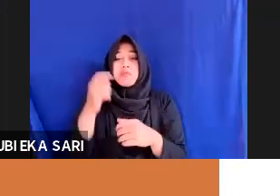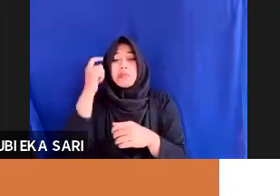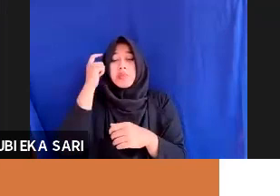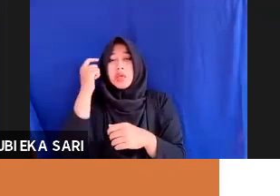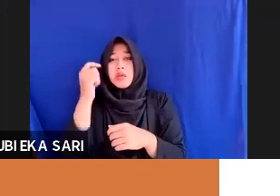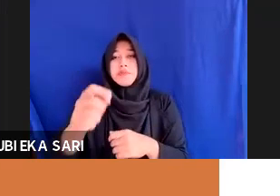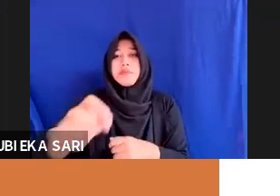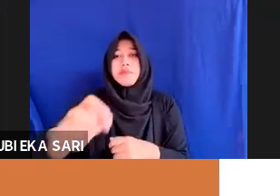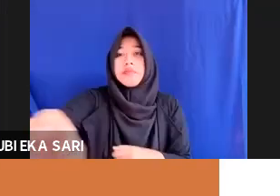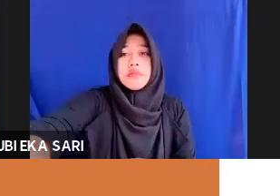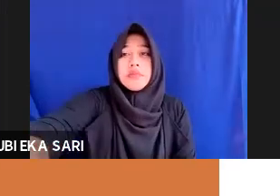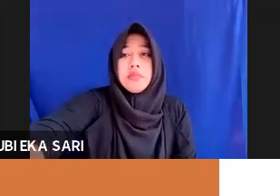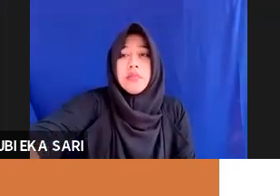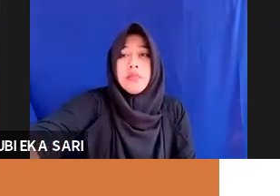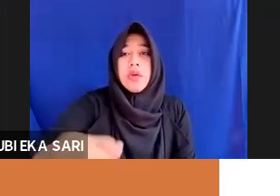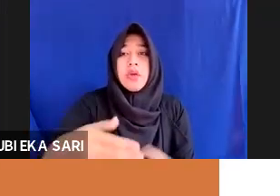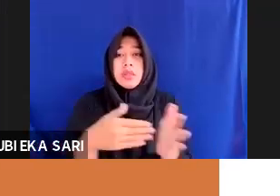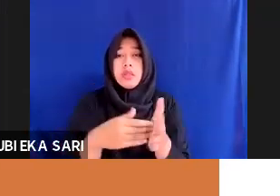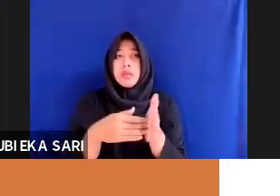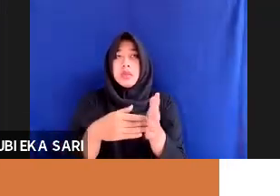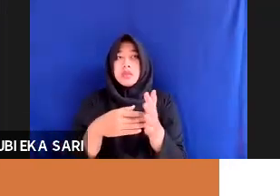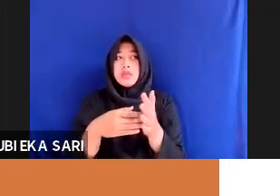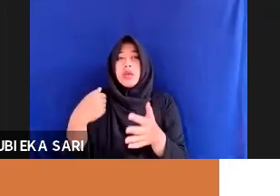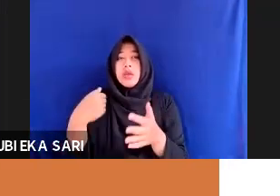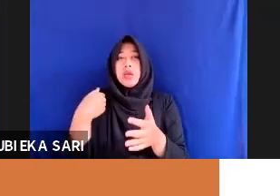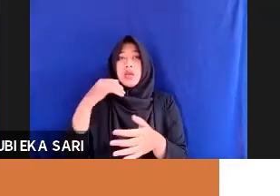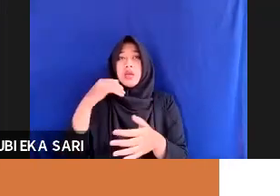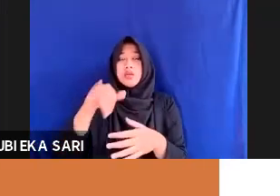sehingga terbatas, kemudian juga